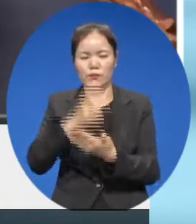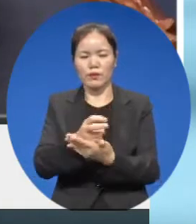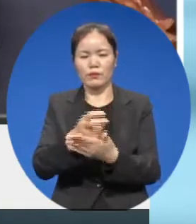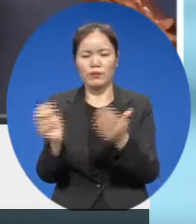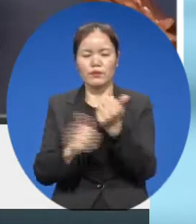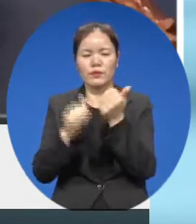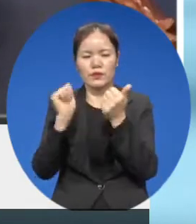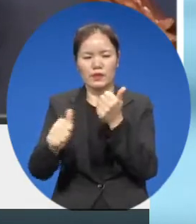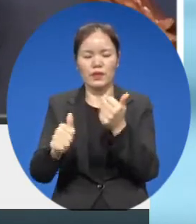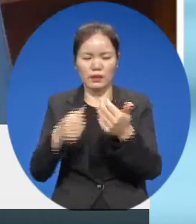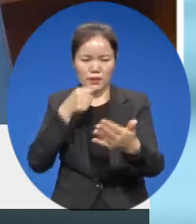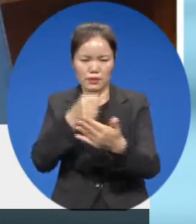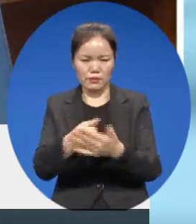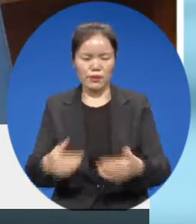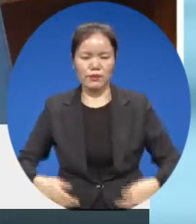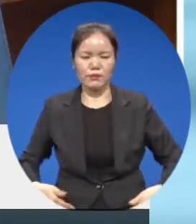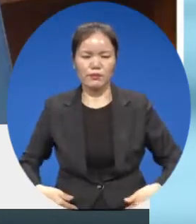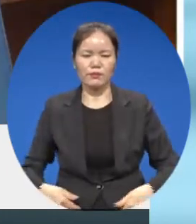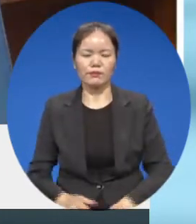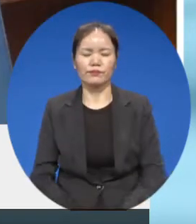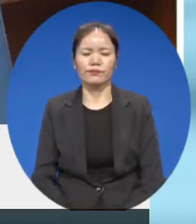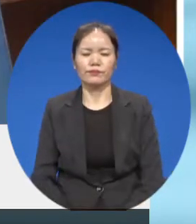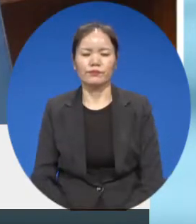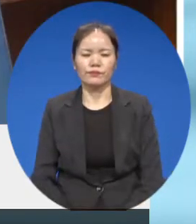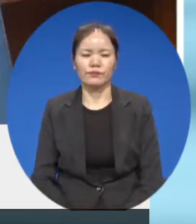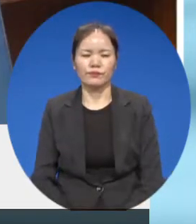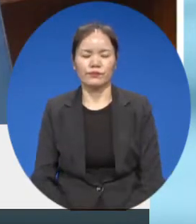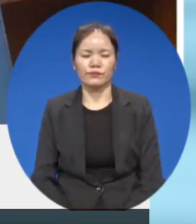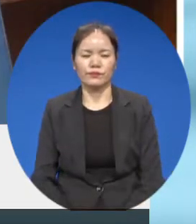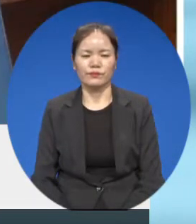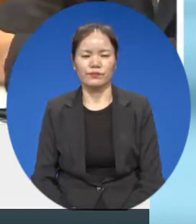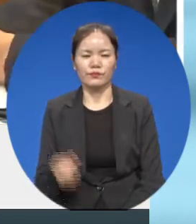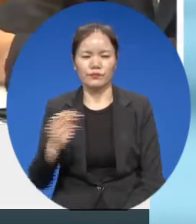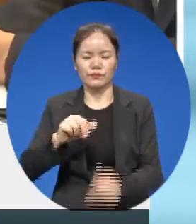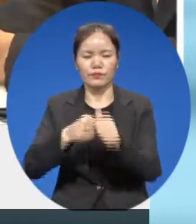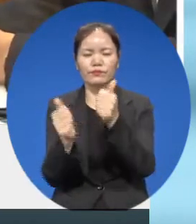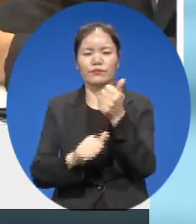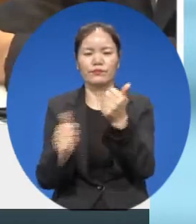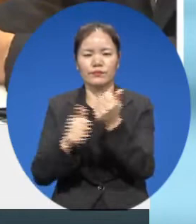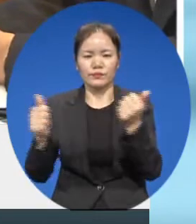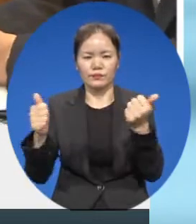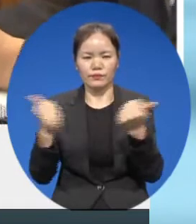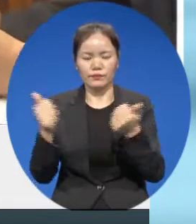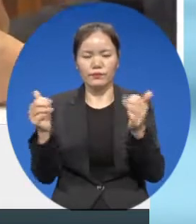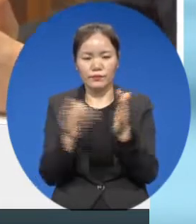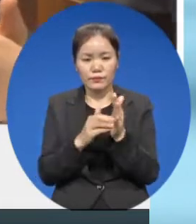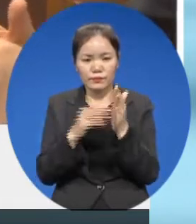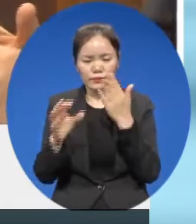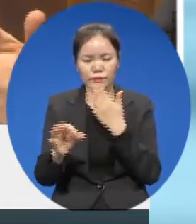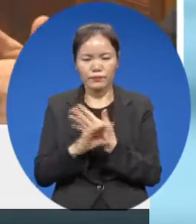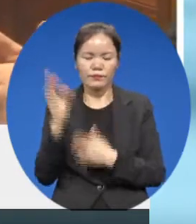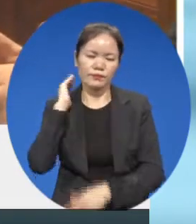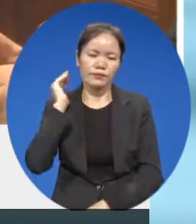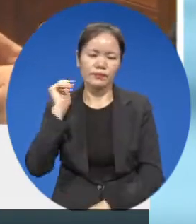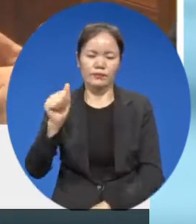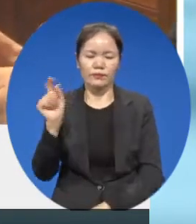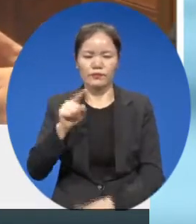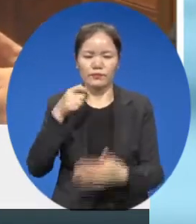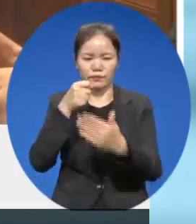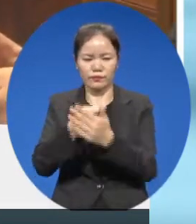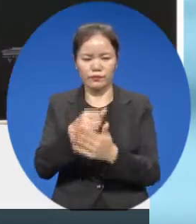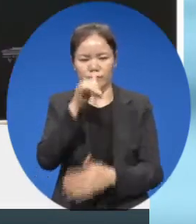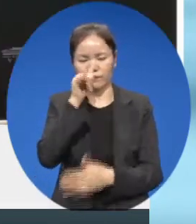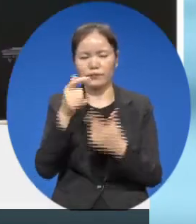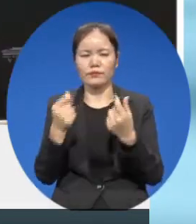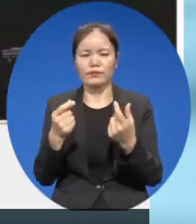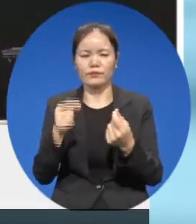보여줄 수 있어요 그래서 아마 차관 임명 된 것 같고 그리고 징계위원회 가 끝나고 나면 그리고 나서 대통령이 어떤 결정을 할 수 있을거라고